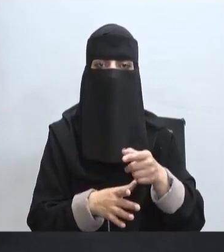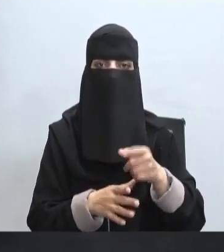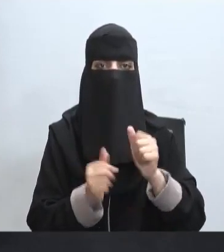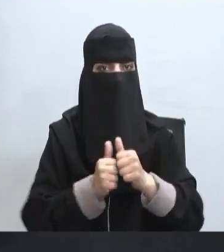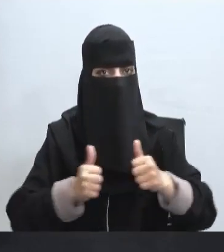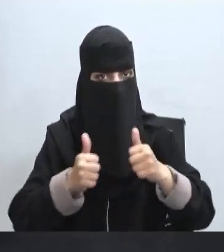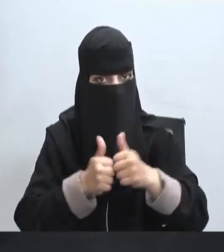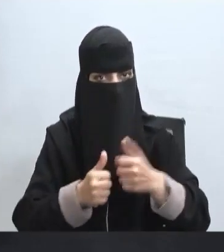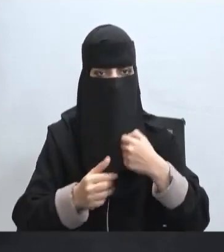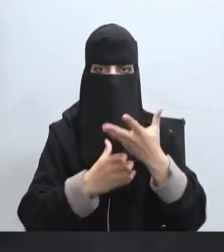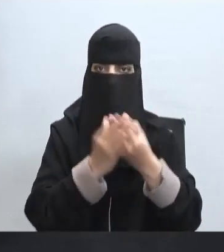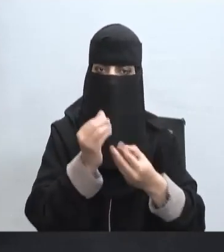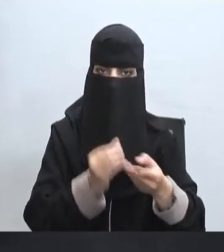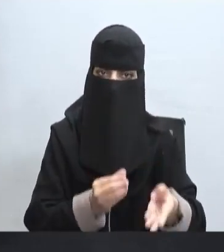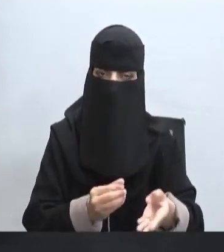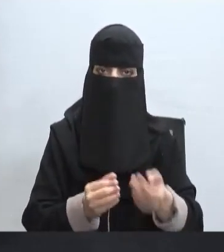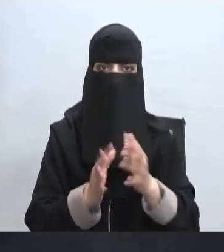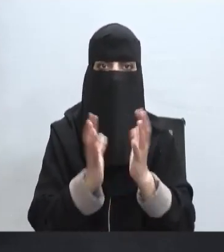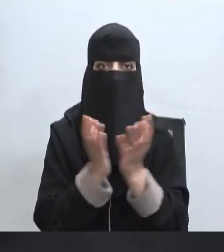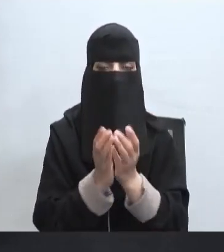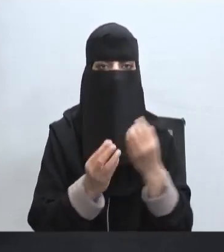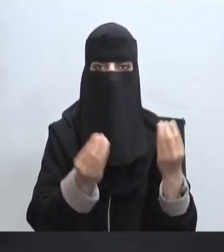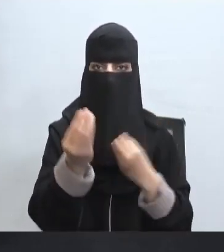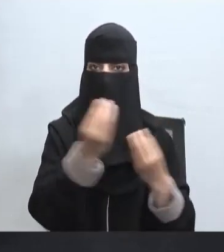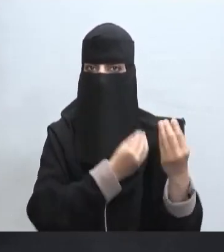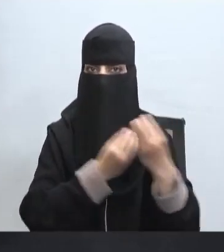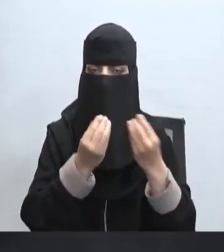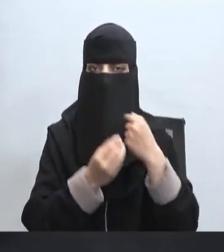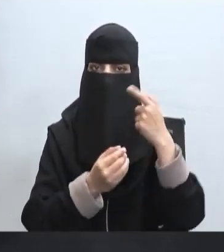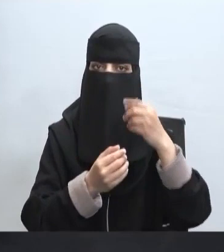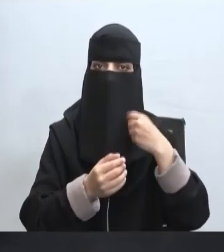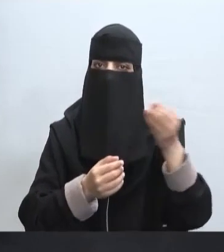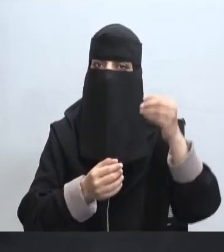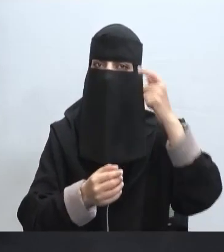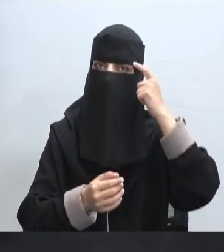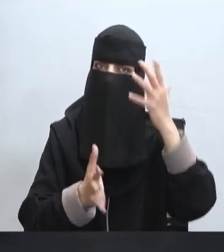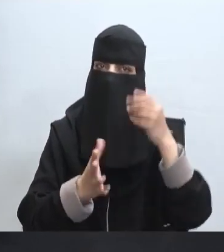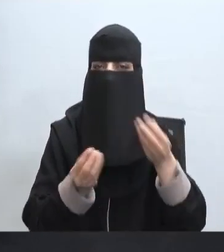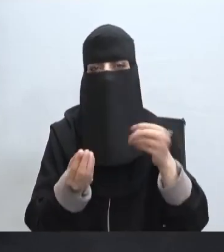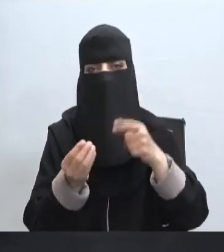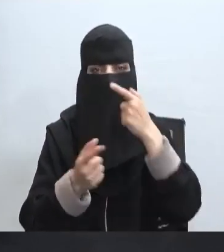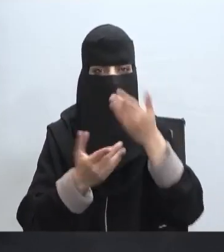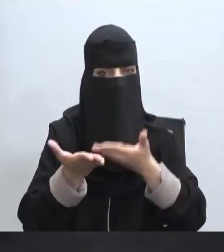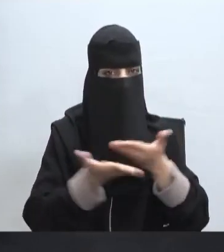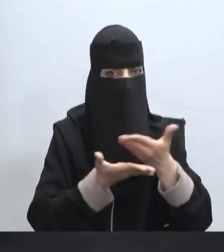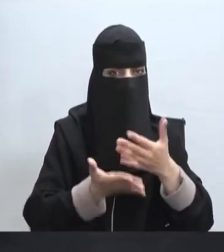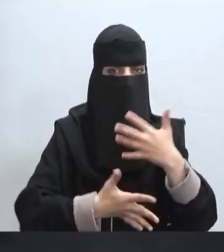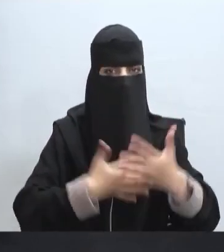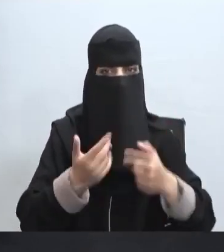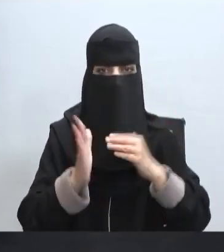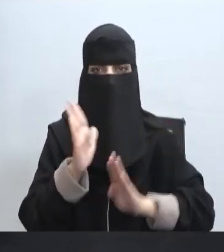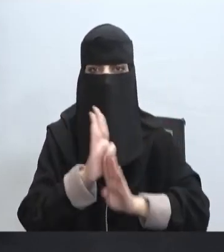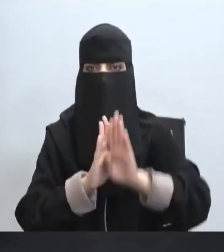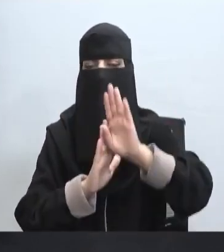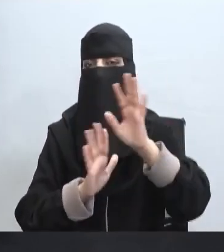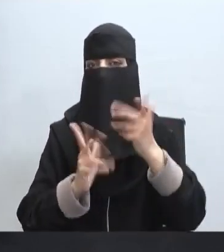اسره سيكون لنا ابناء سيكون لهم مجموعه من المتطلبات فنتوقع تلك النفقات ونحاول ونحاول ان نحقق